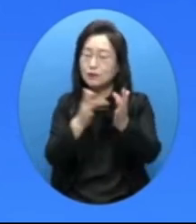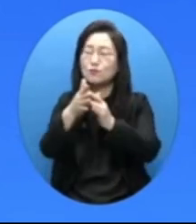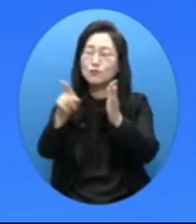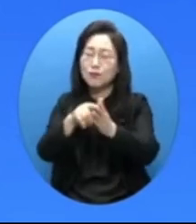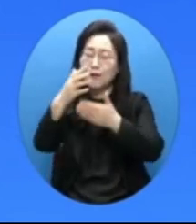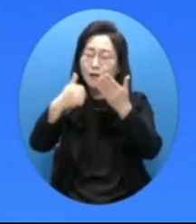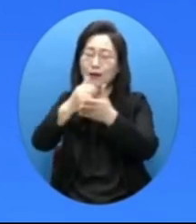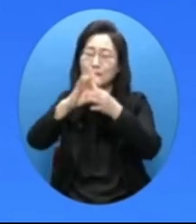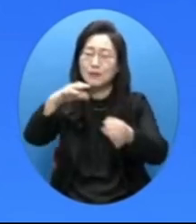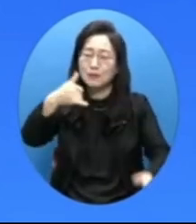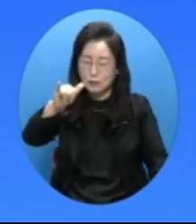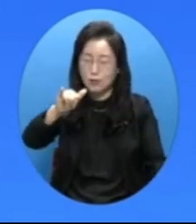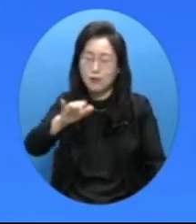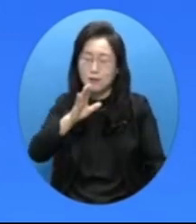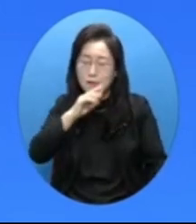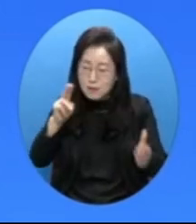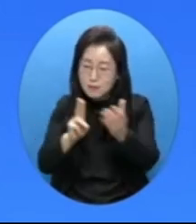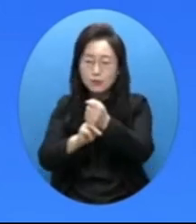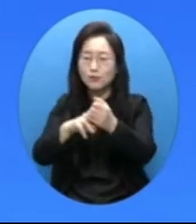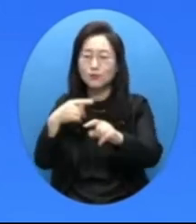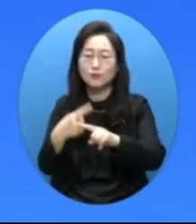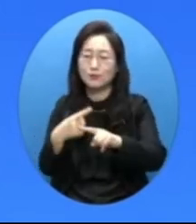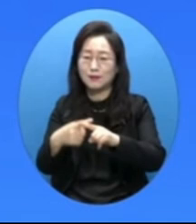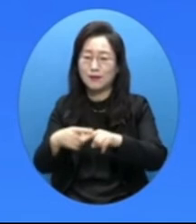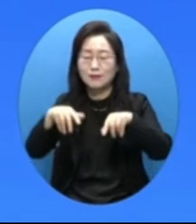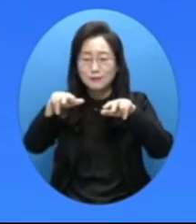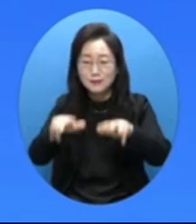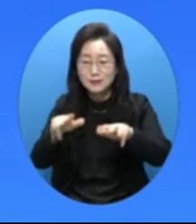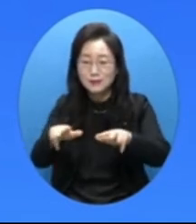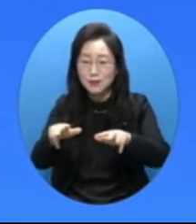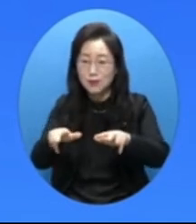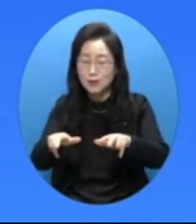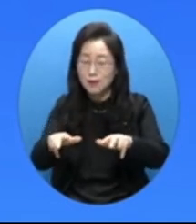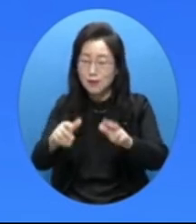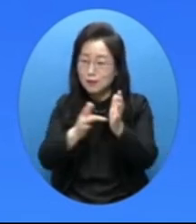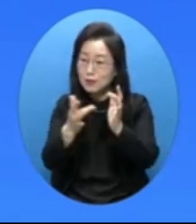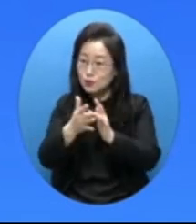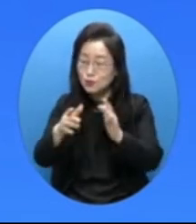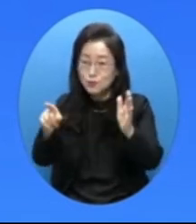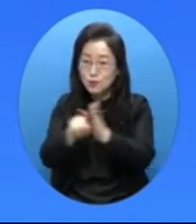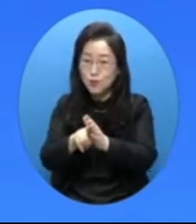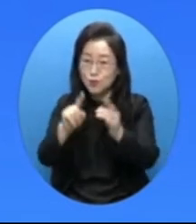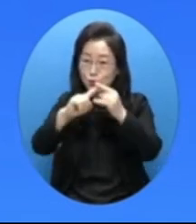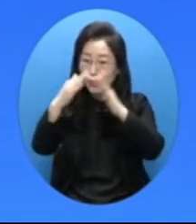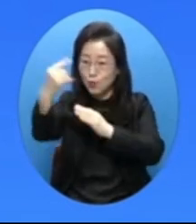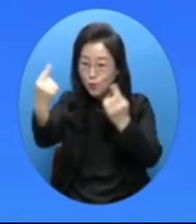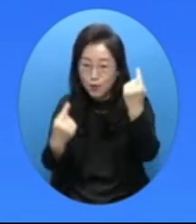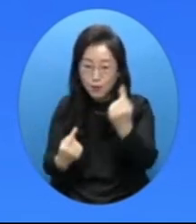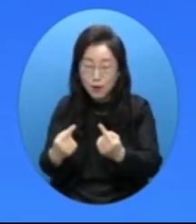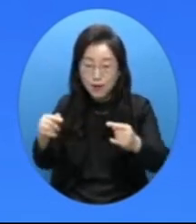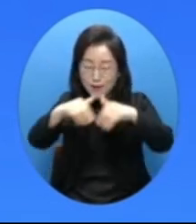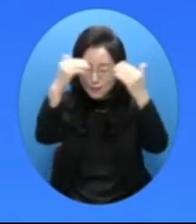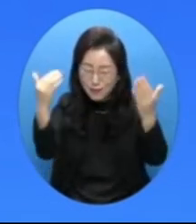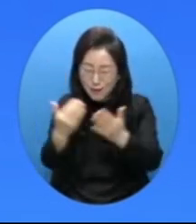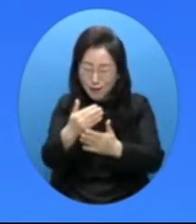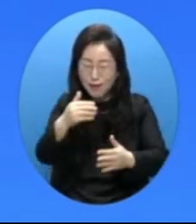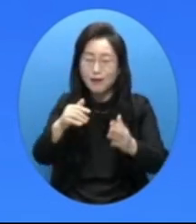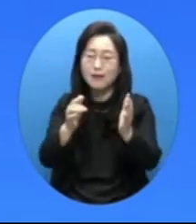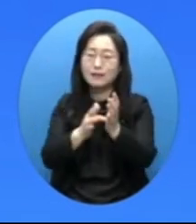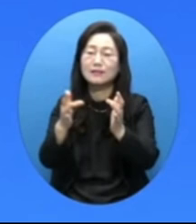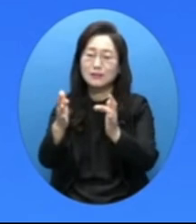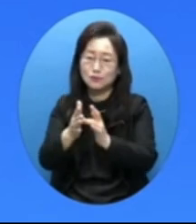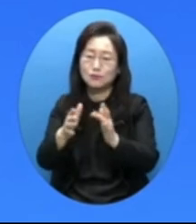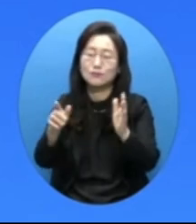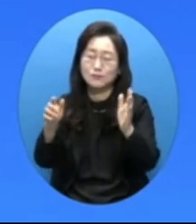하나님의 자녀가 된 것은 기억 중에 기적입니다 오늘 우리가이 시간이 자리에까지 와 있는이 모든 것이 기적입니다 모든 것이 주님의 은혜입니다